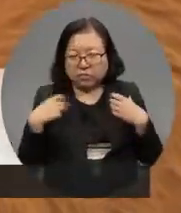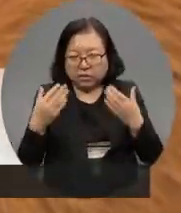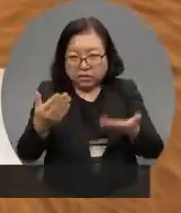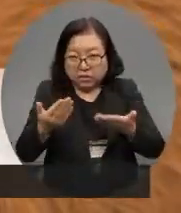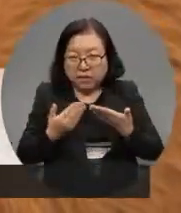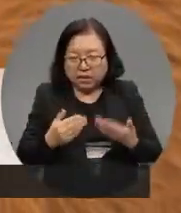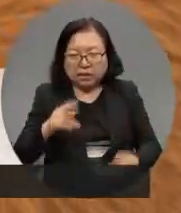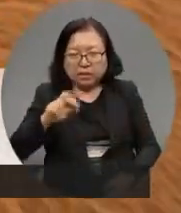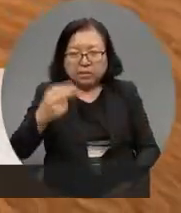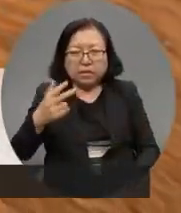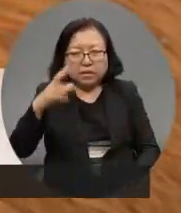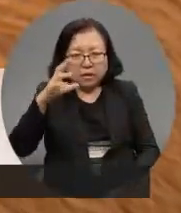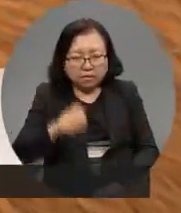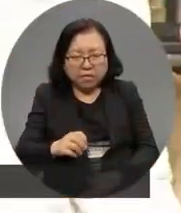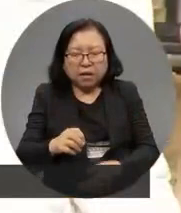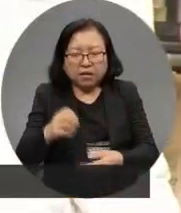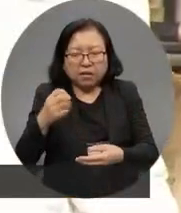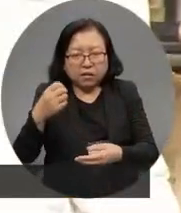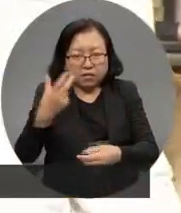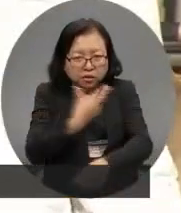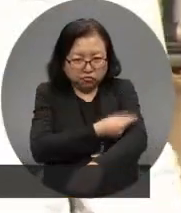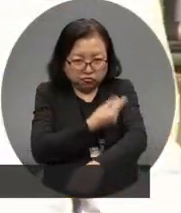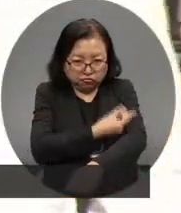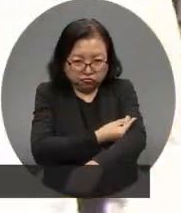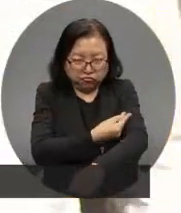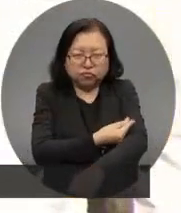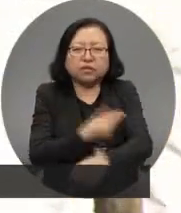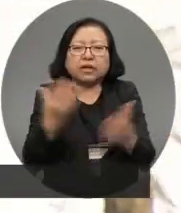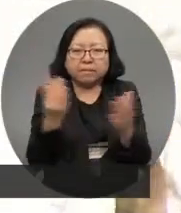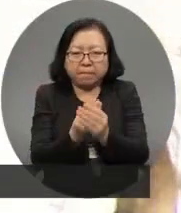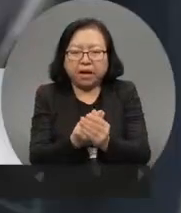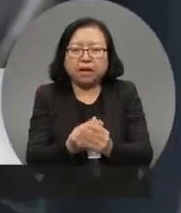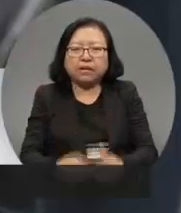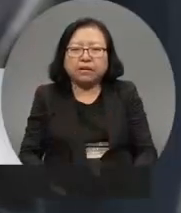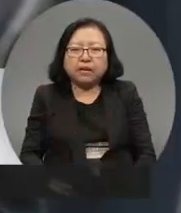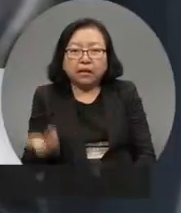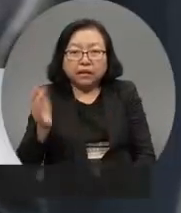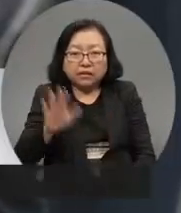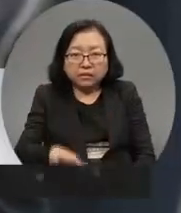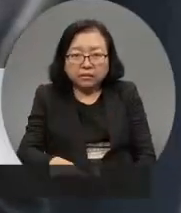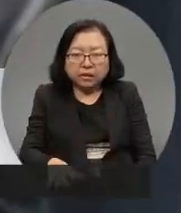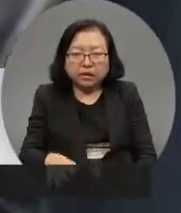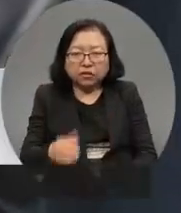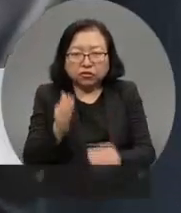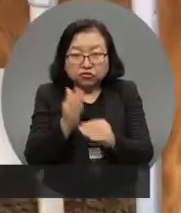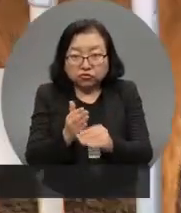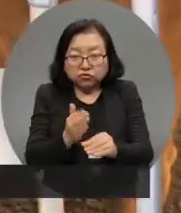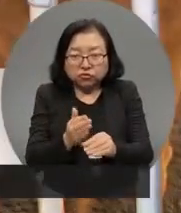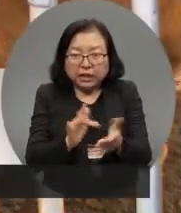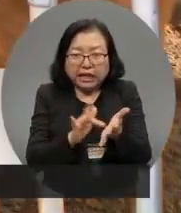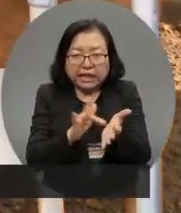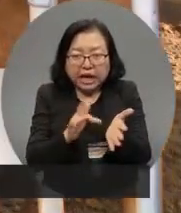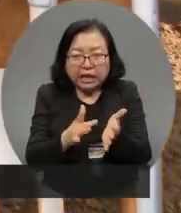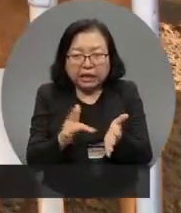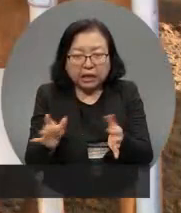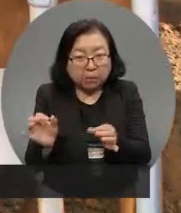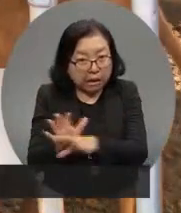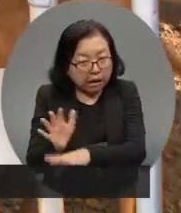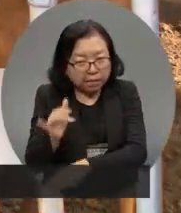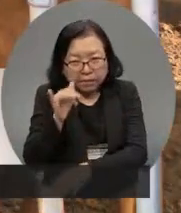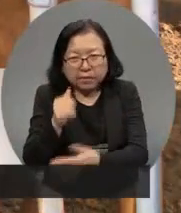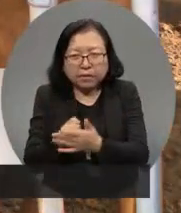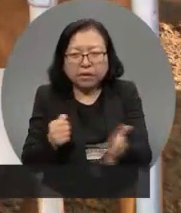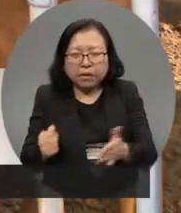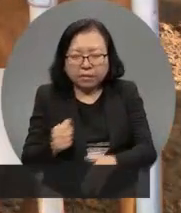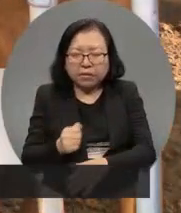마리분의 럼피스킨 백신 접종이 모두 끝났다고 밝혔습니다. 하지만 접종 과정에서 일부 백신이 손실되면서